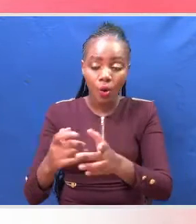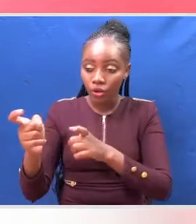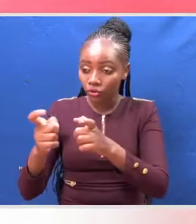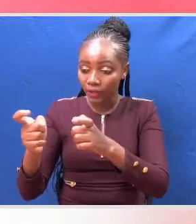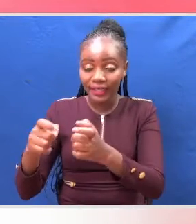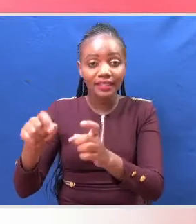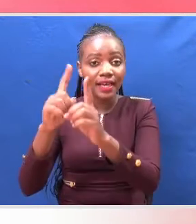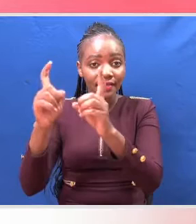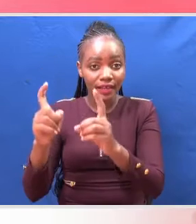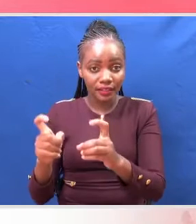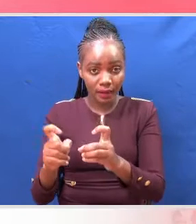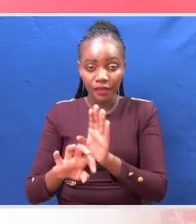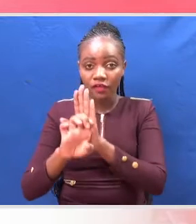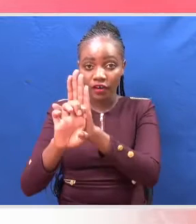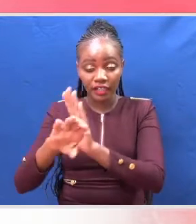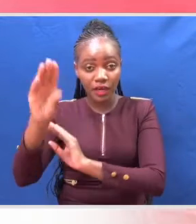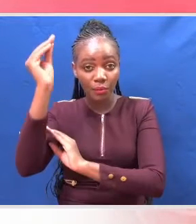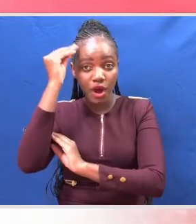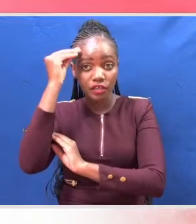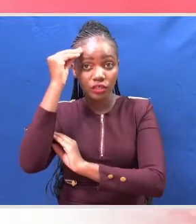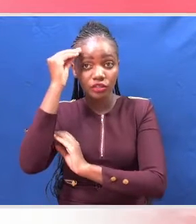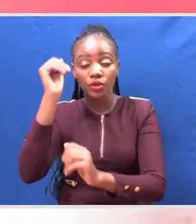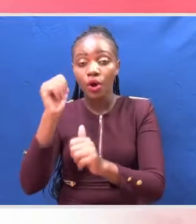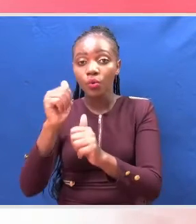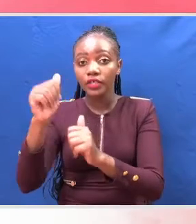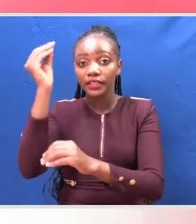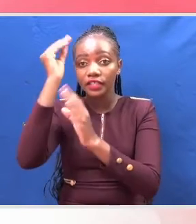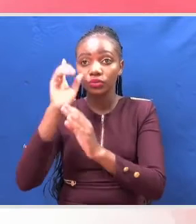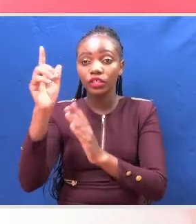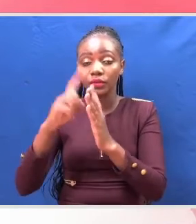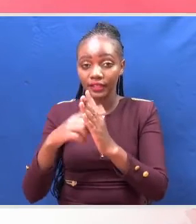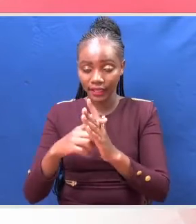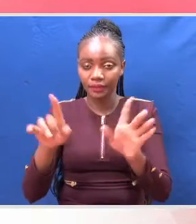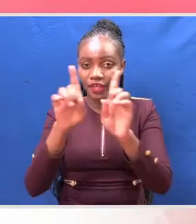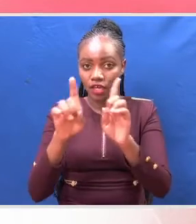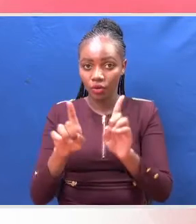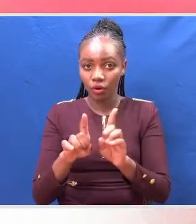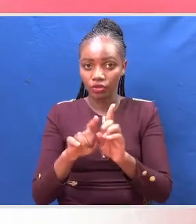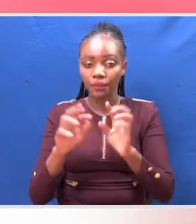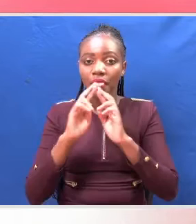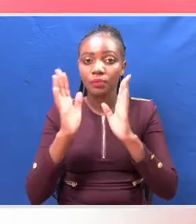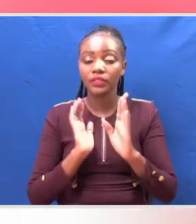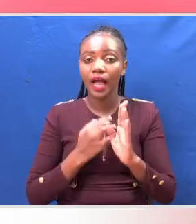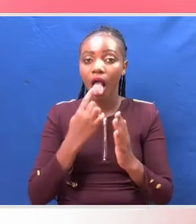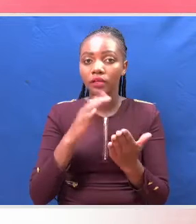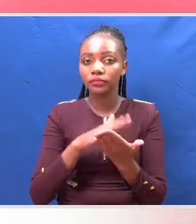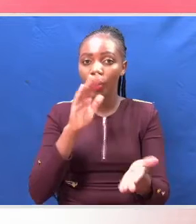shughuli hiyo, kama vile masomo ambayo wanafunzi wataanza nayo. Mwanahabari wetu wa masuala ya elimu Sharon